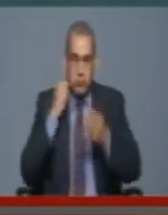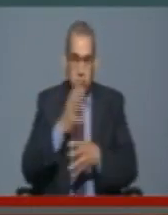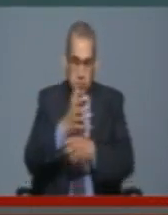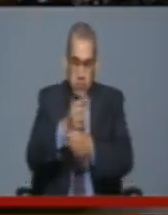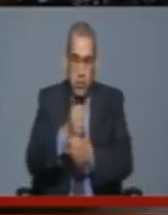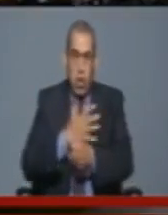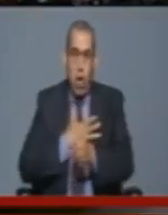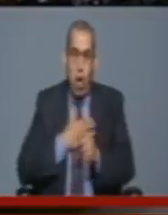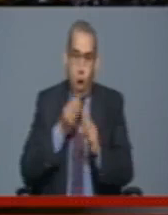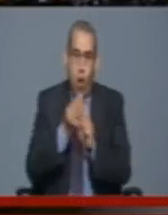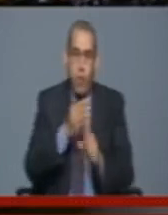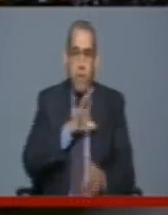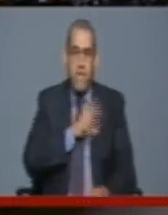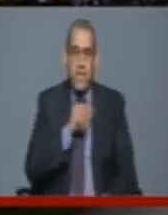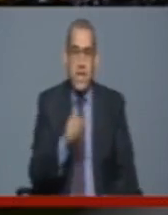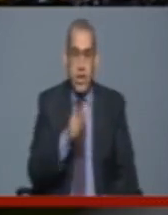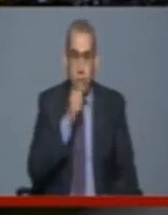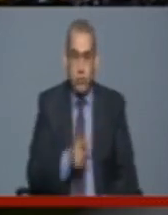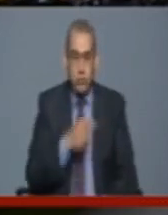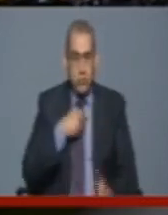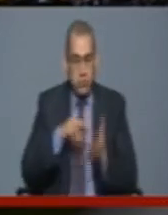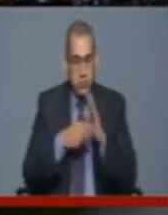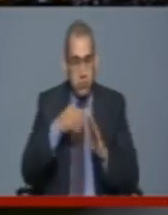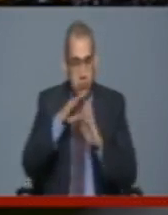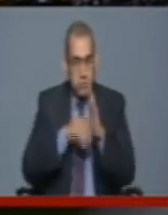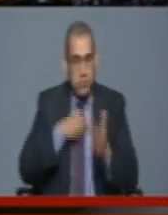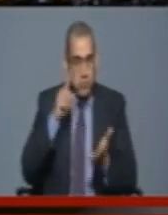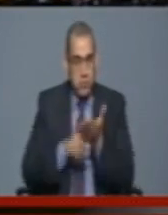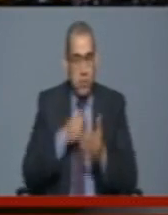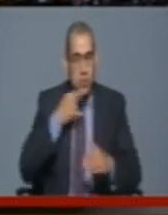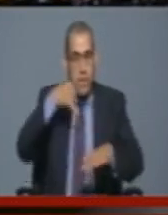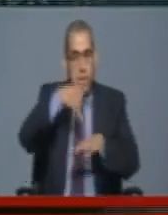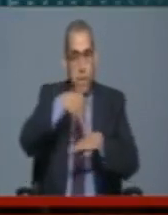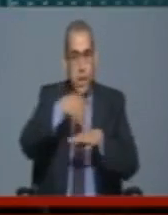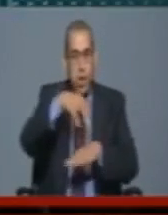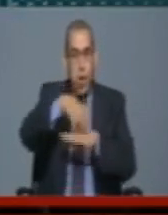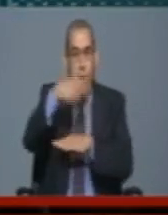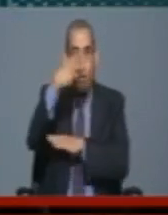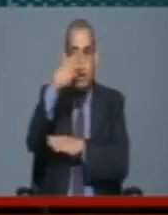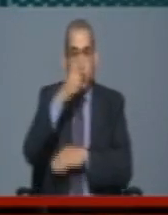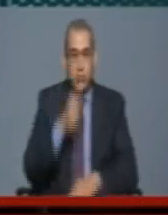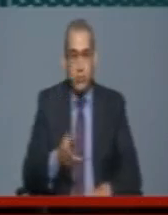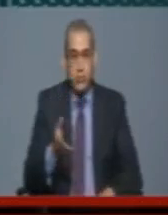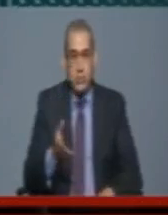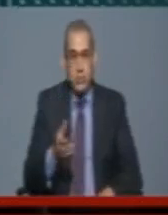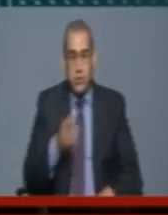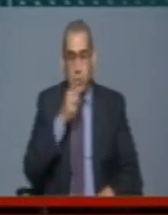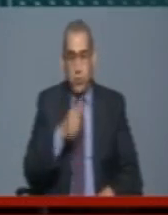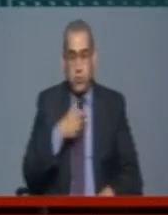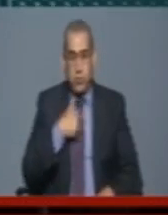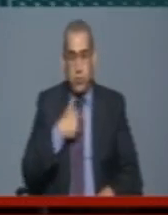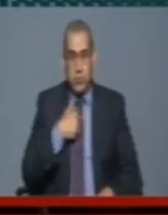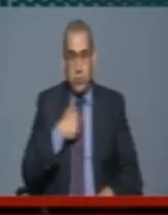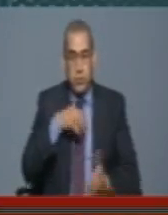فيها، وهذا عرفنا في مدينة القدس. فبتنا بين